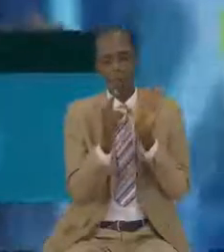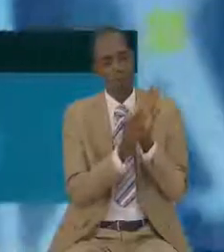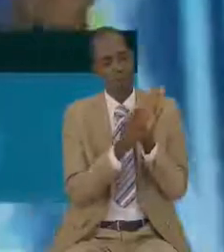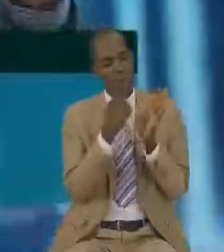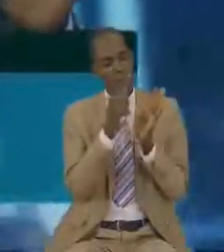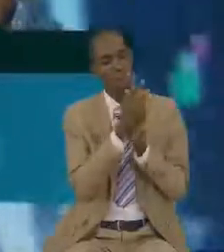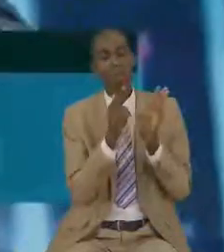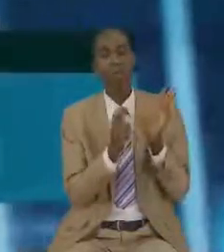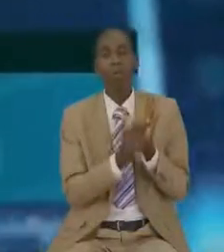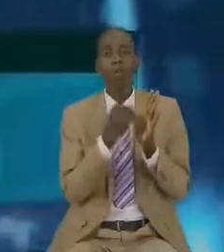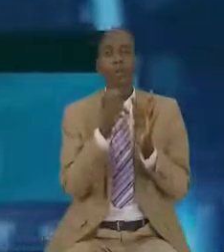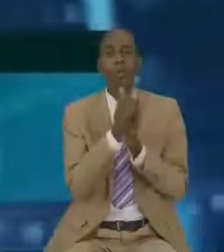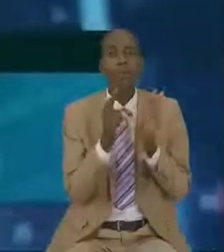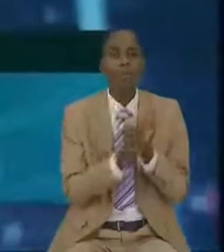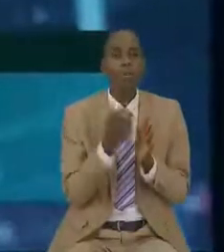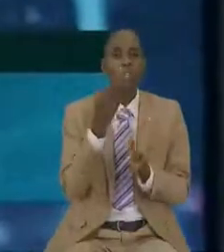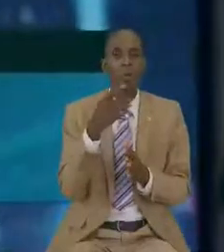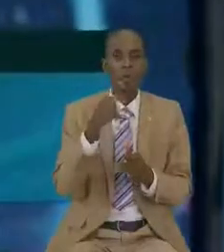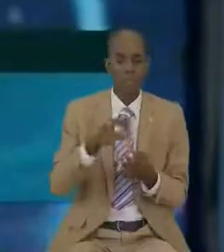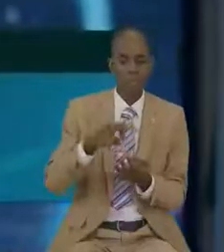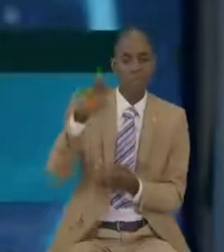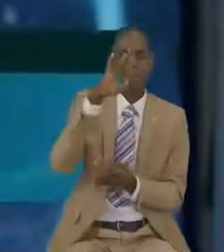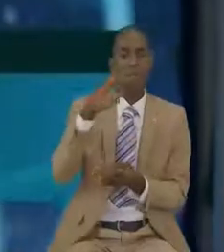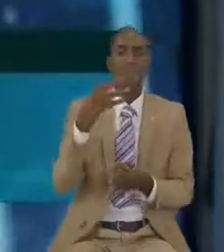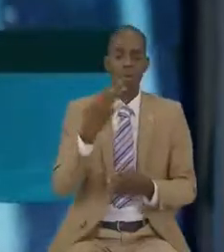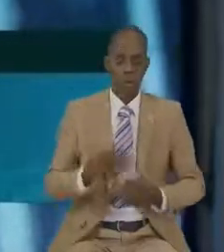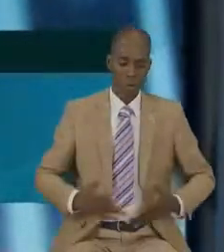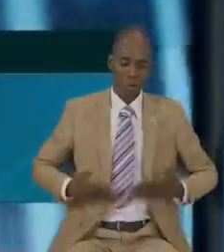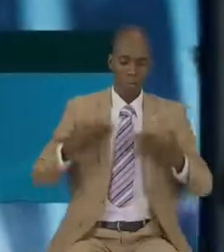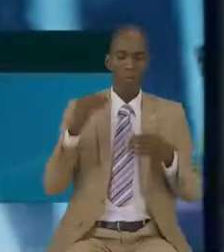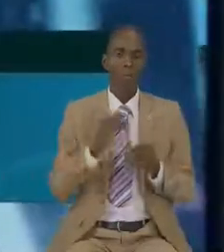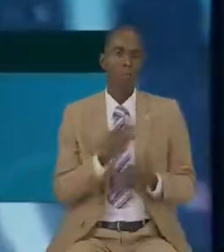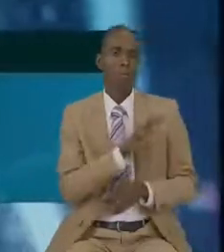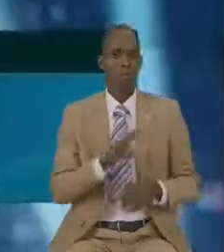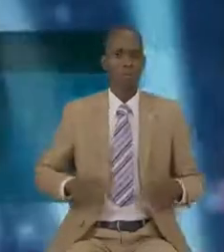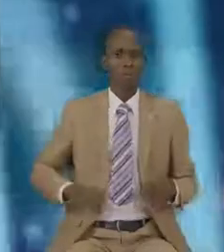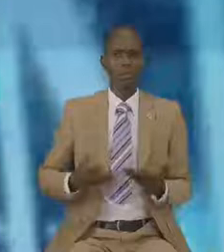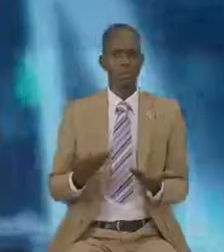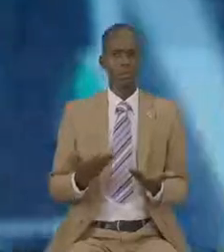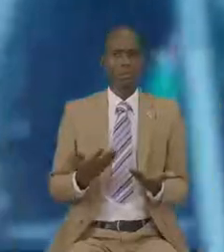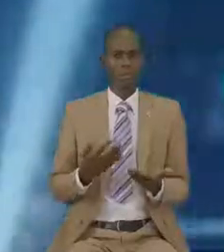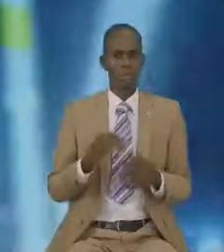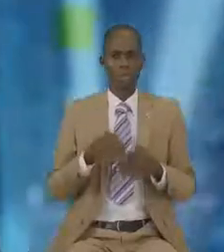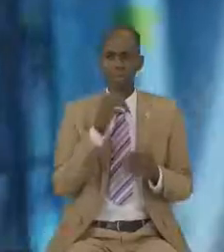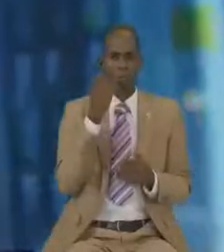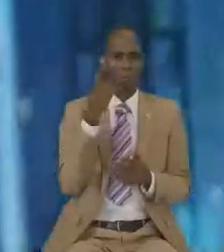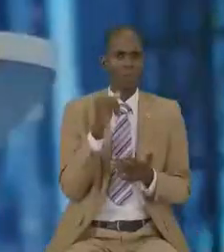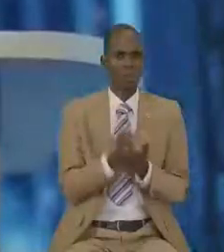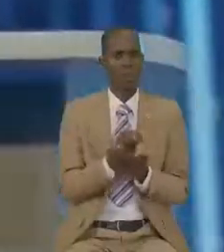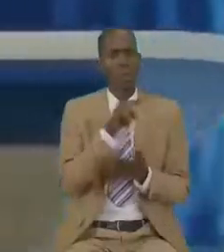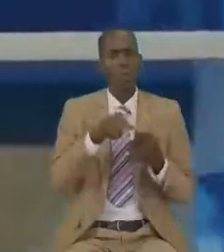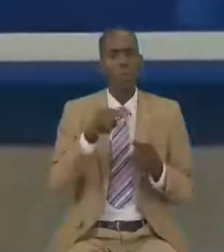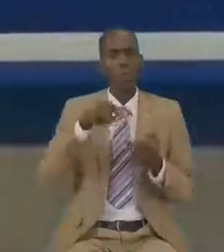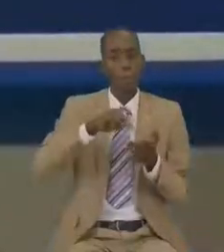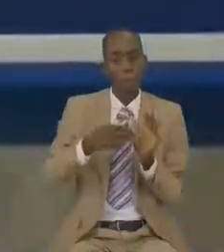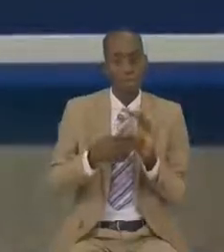la loi de l'esprit de vie en Jésus-Christ. Comment est-ce que je comprends cela? Alors, quand il dit la loi, il y